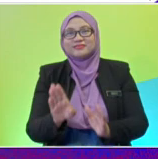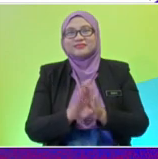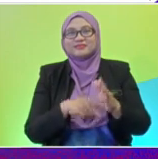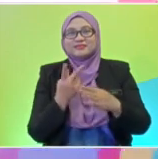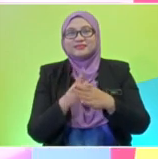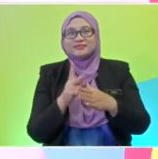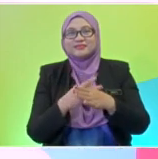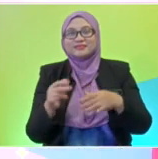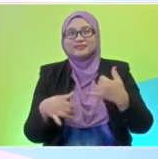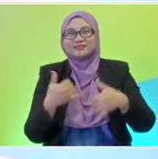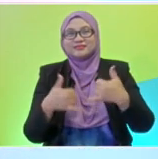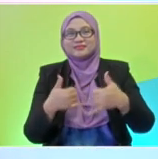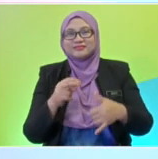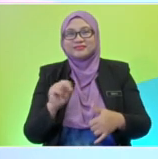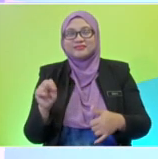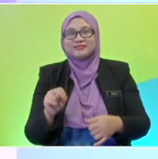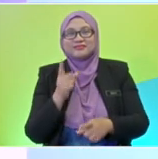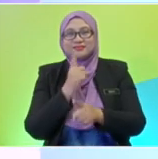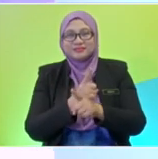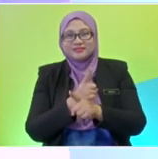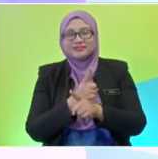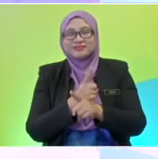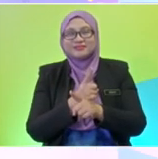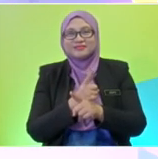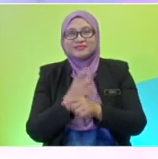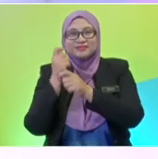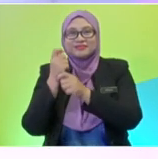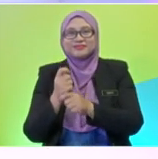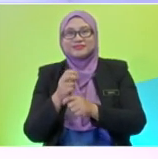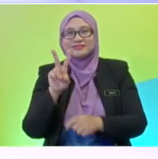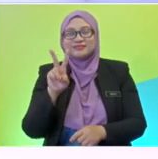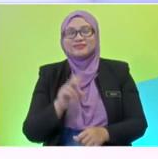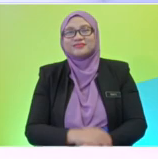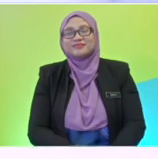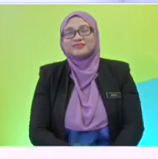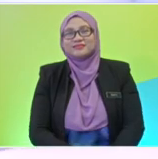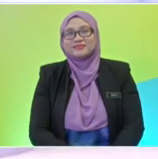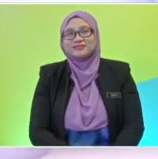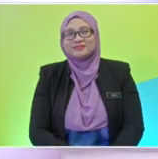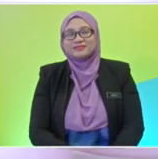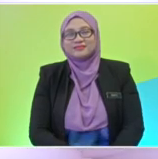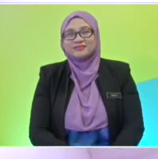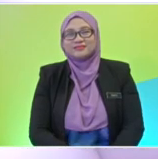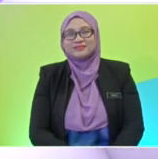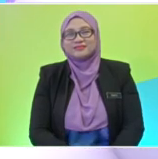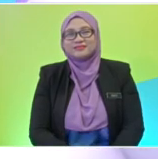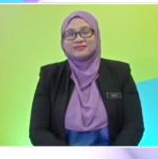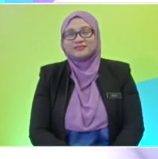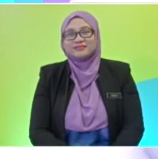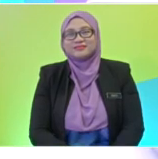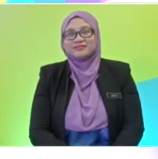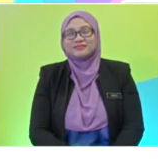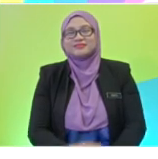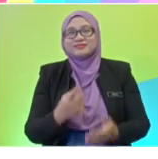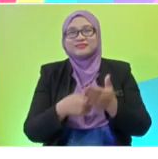berkongsi alat mainan Oke tepat sekali untuk kamu dan gambar seterusnya kita Apa kepentingan